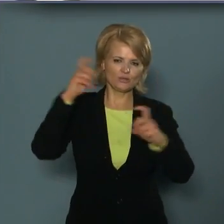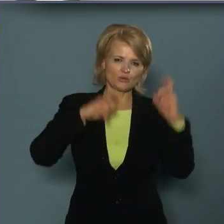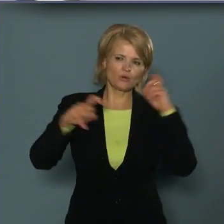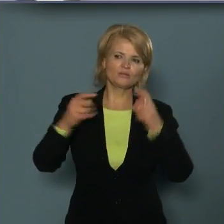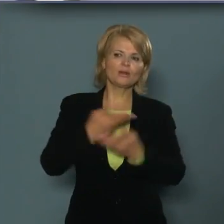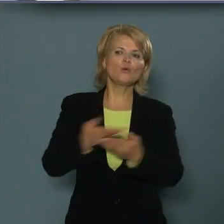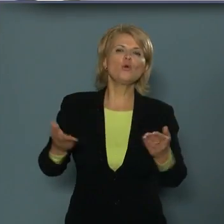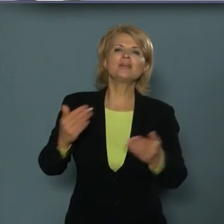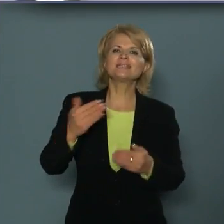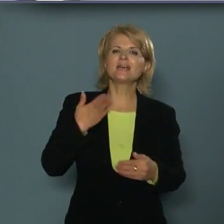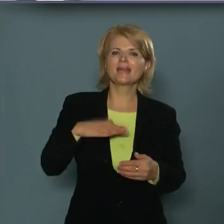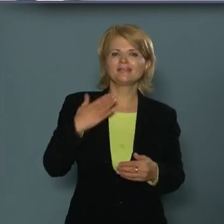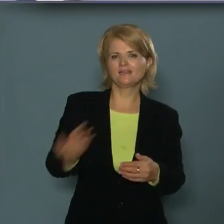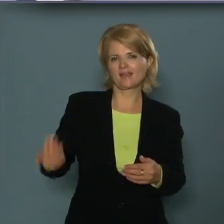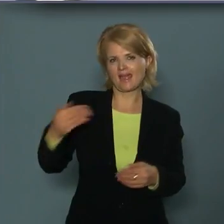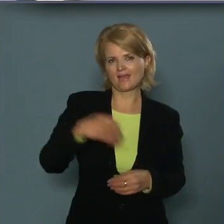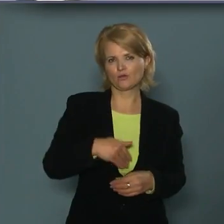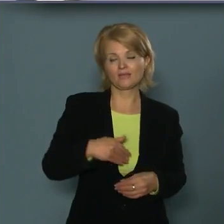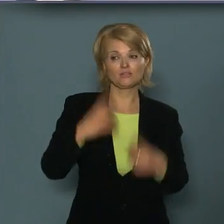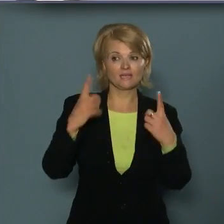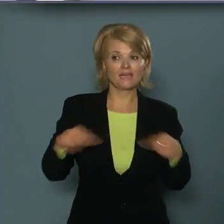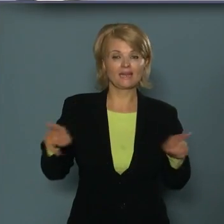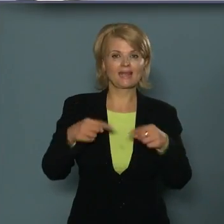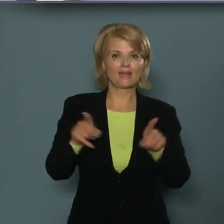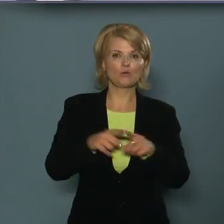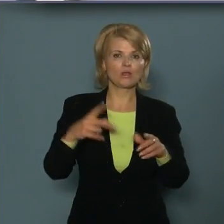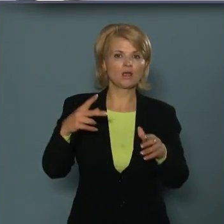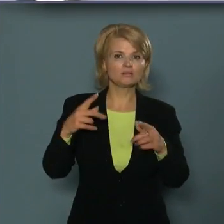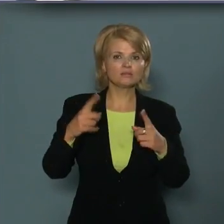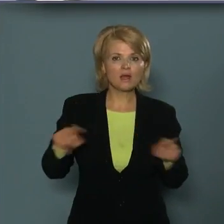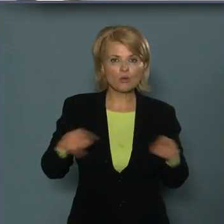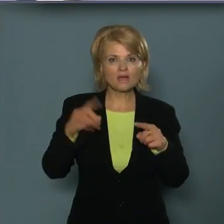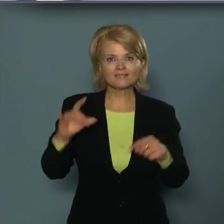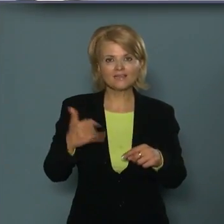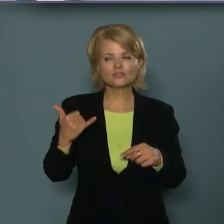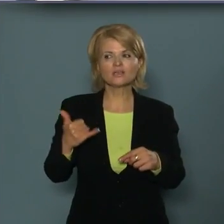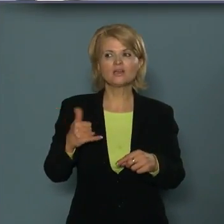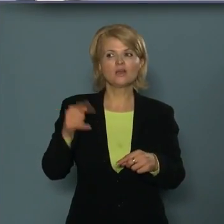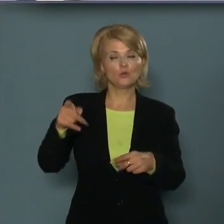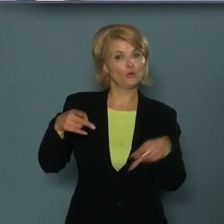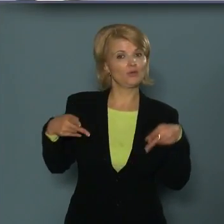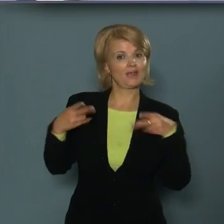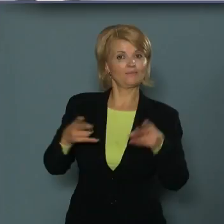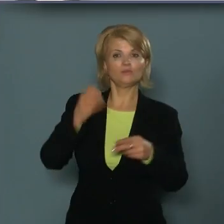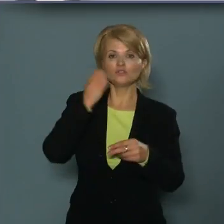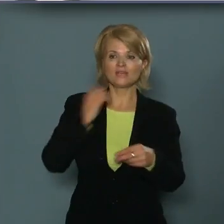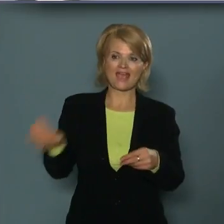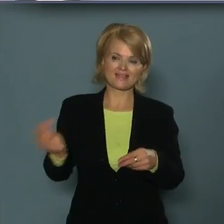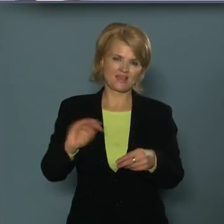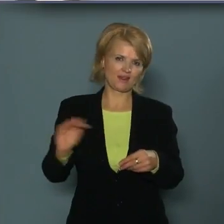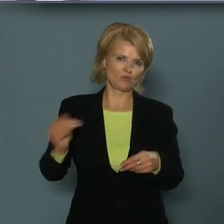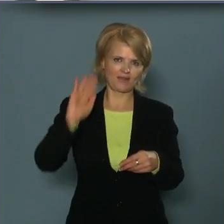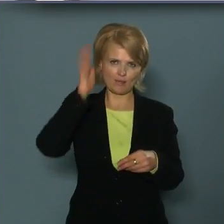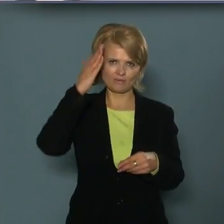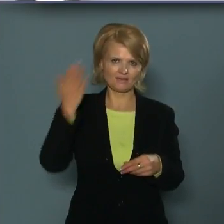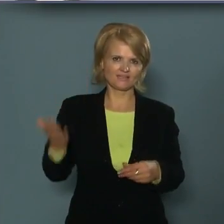maguk szeretnének eljönni. És énekelek olyan dalokat is az ő kedvükért, amelyek az ő saját gyerekkorukra